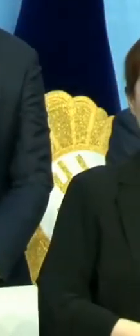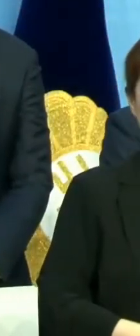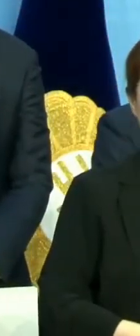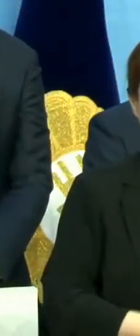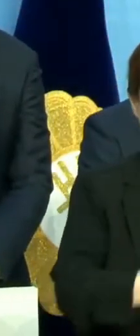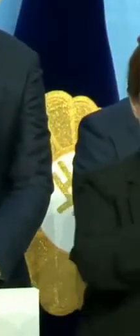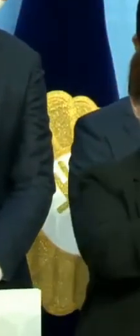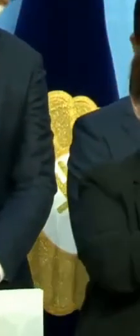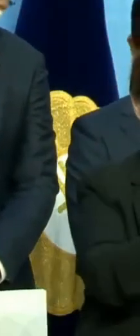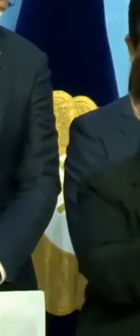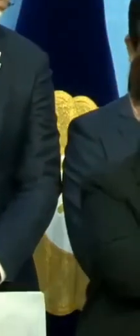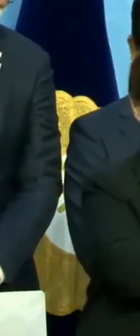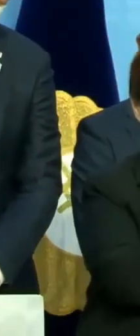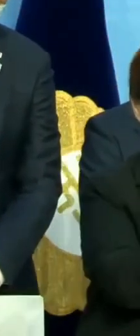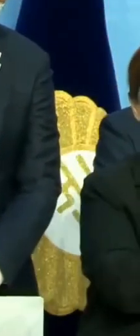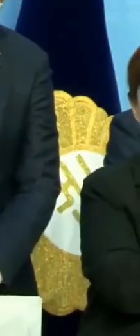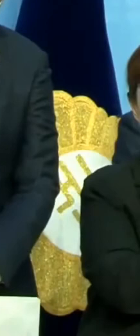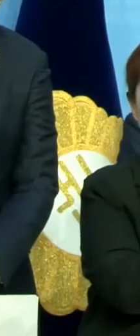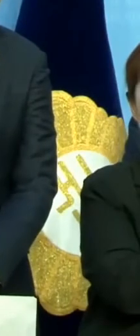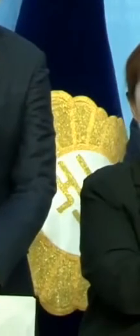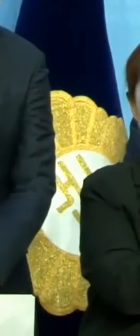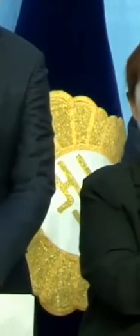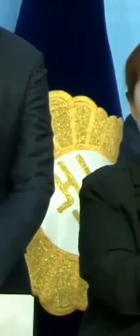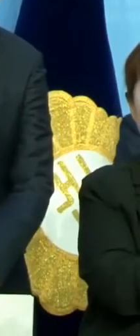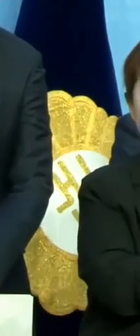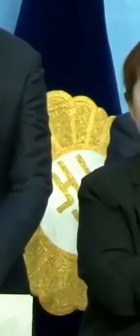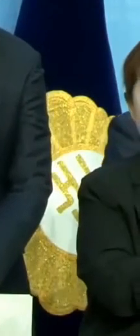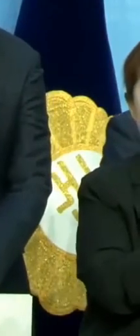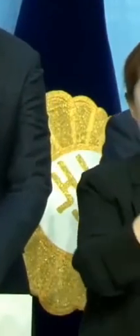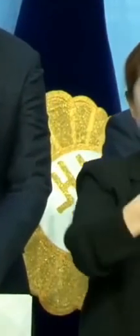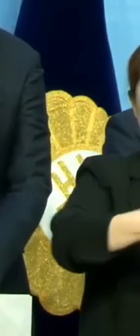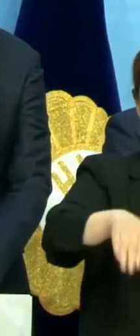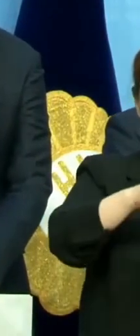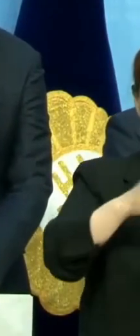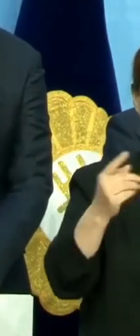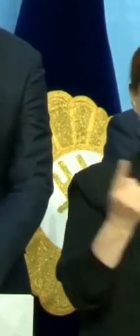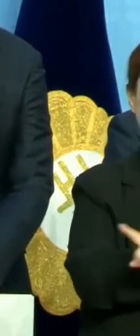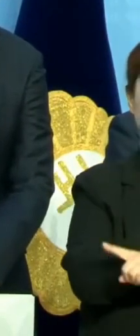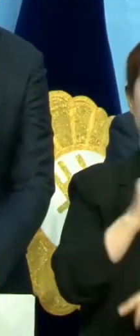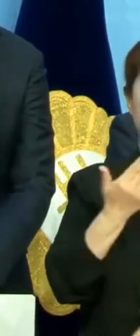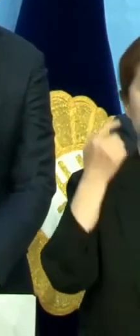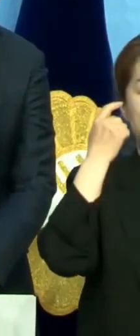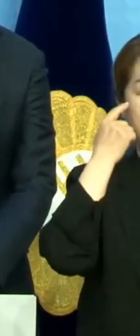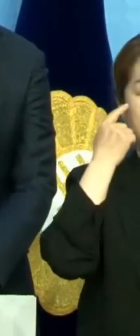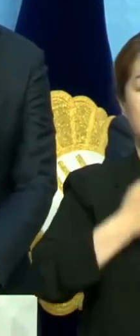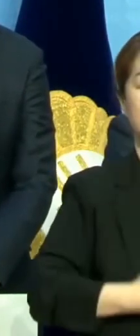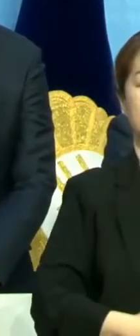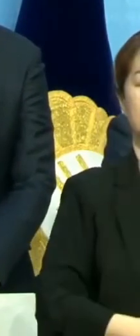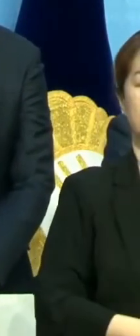시대가 바뀜으로 해갖고 흐름도 바뀌어줘야 된다고 생각합니다.